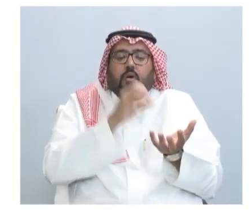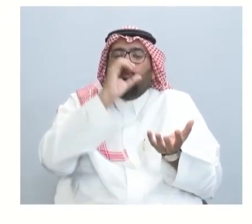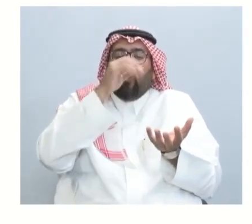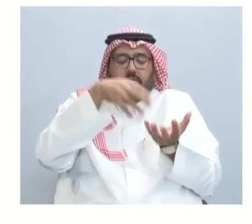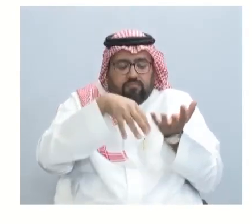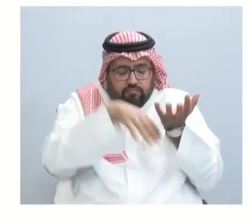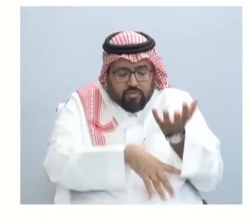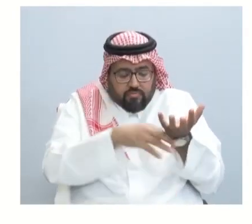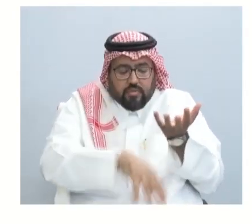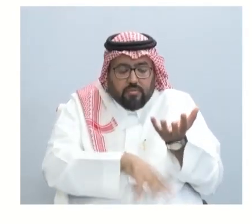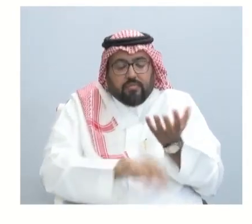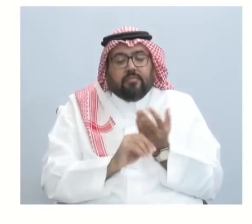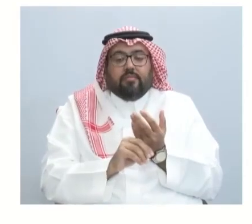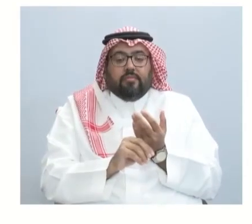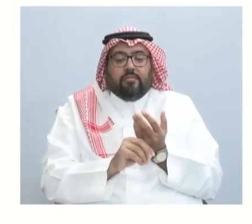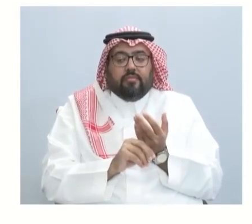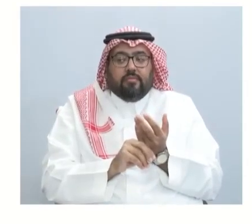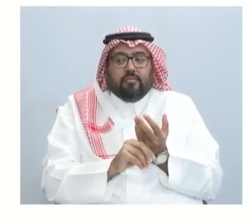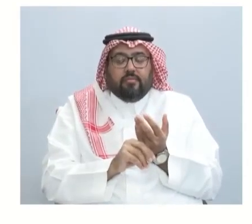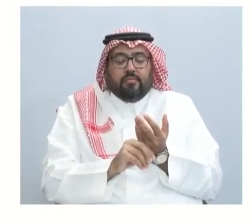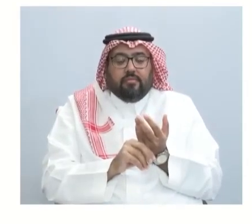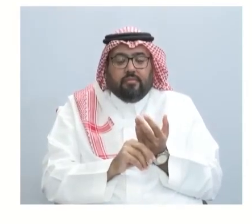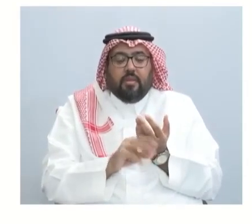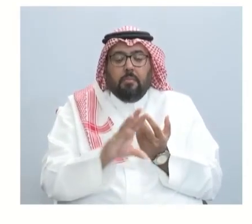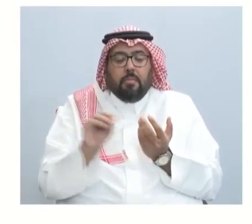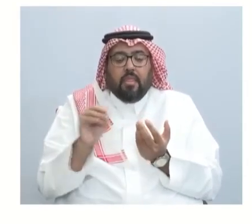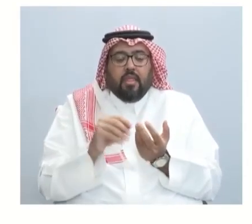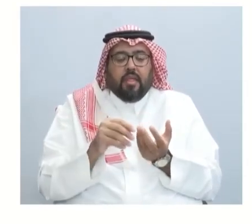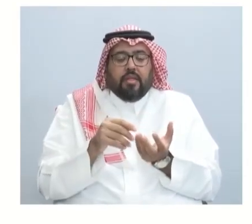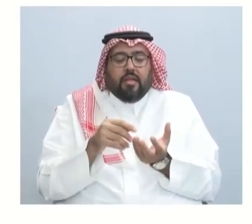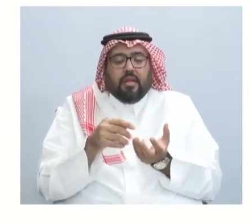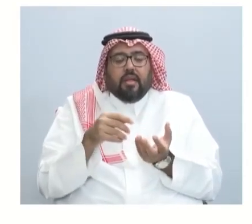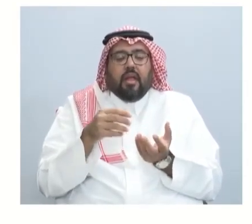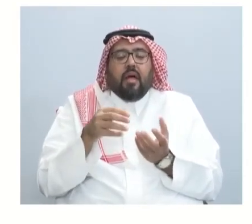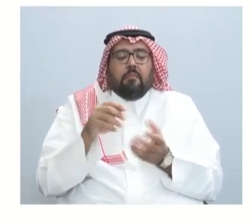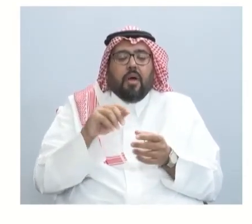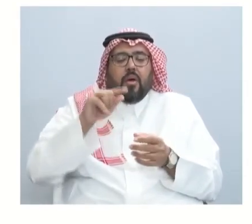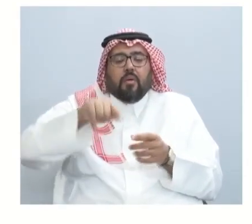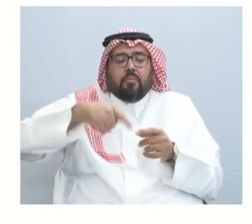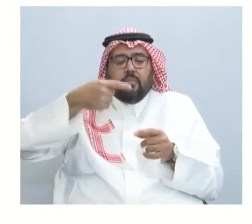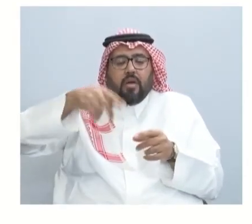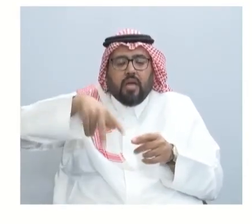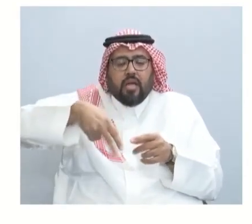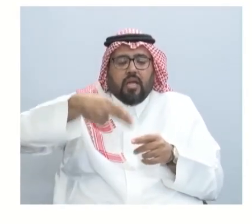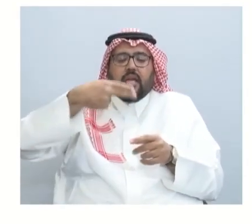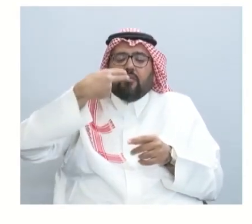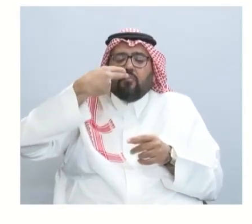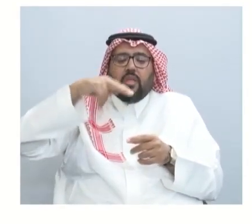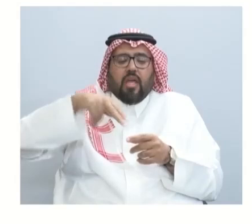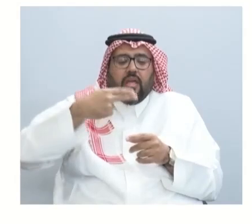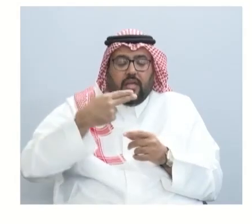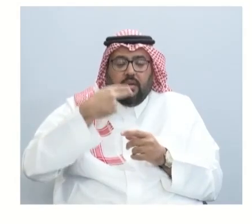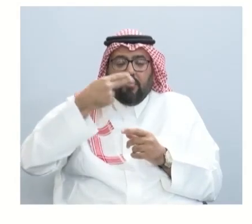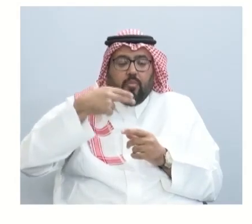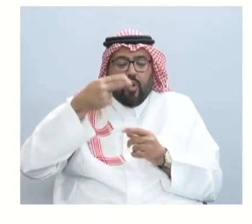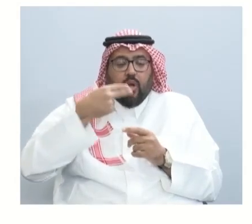فوق هذا المرشح فعند اعداد مثلا طبق المكرونه تستخدم المصفاه كما